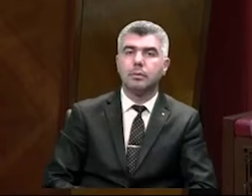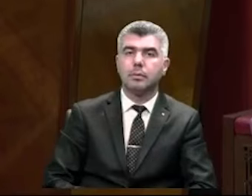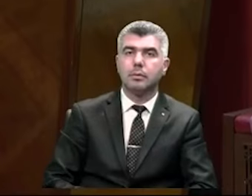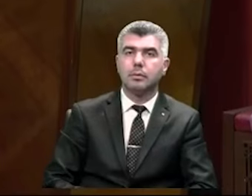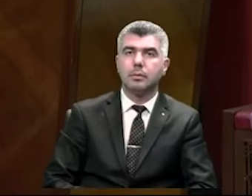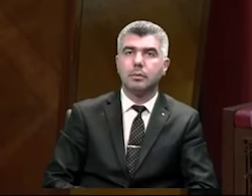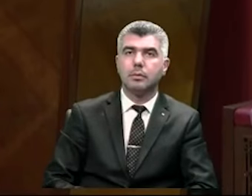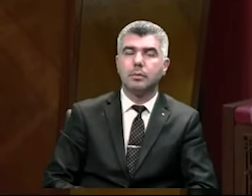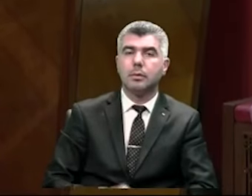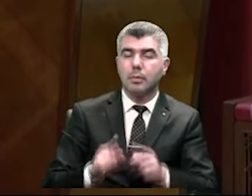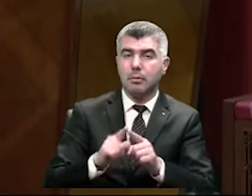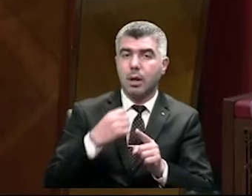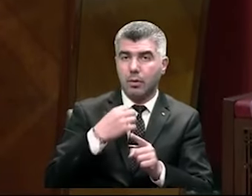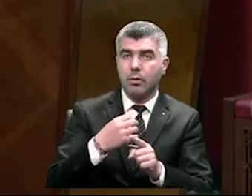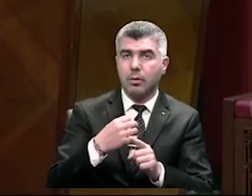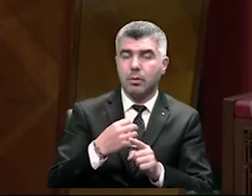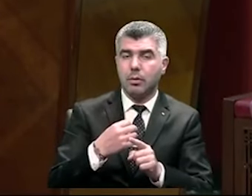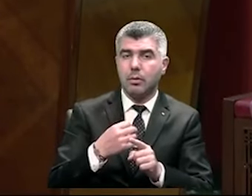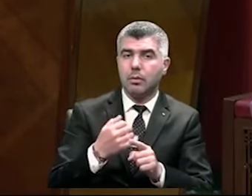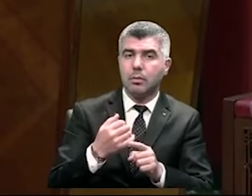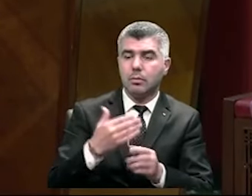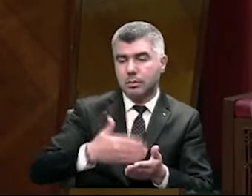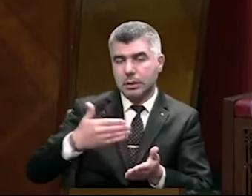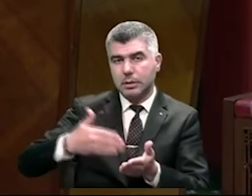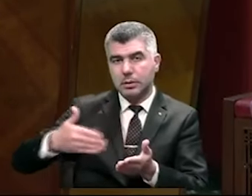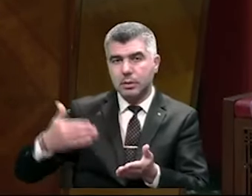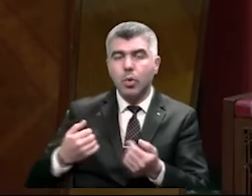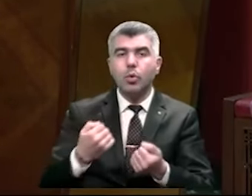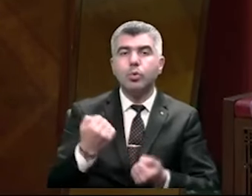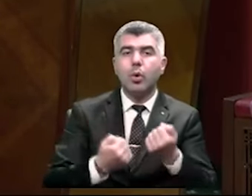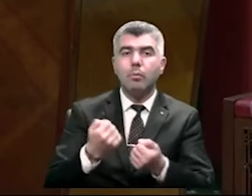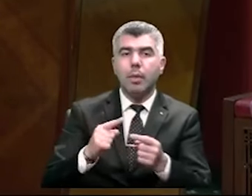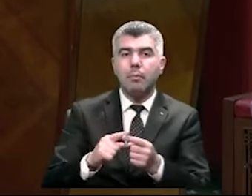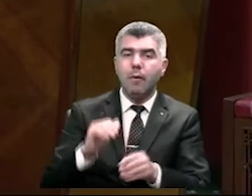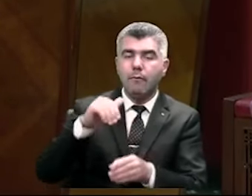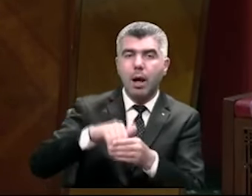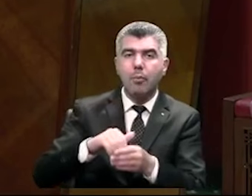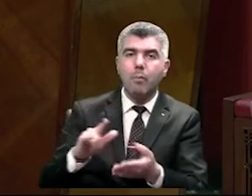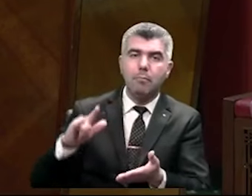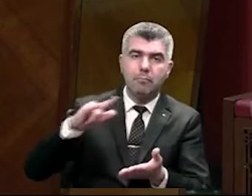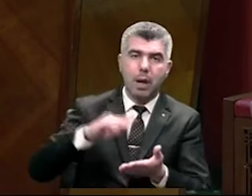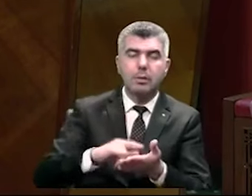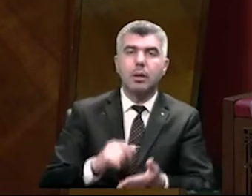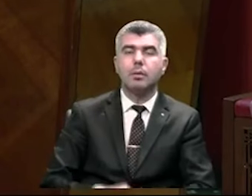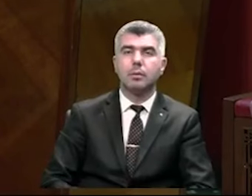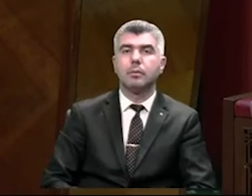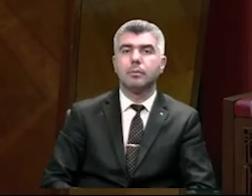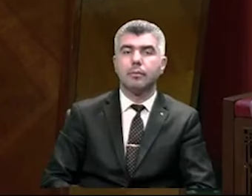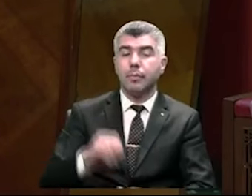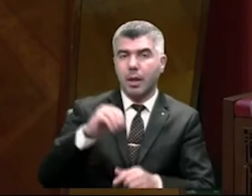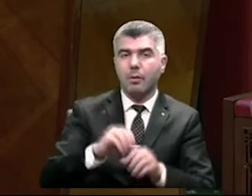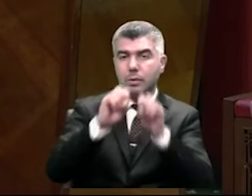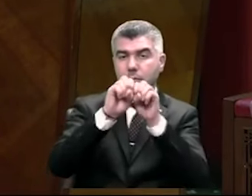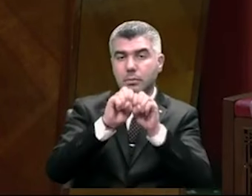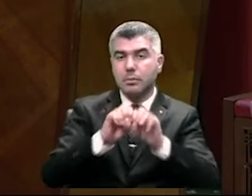ديال المركب دي الموقف ديال السيارات داخل المطارات ومن المرتقب ايضا نعموا هذ الخدمه